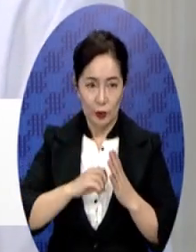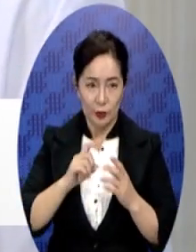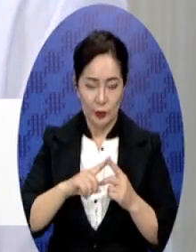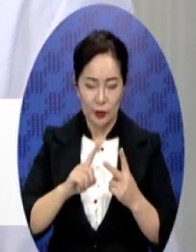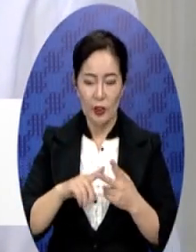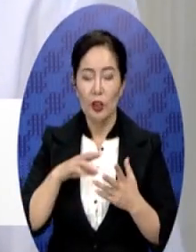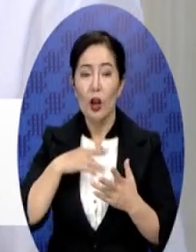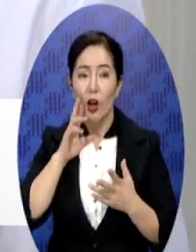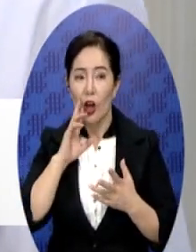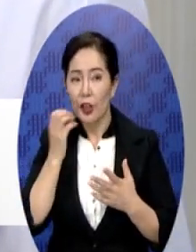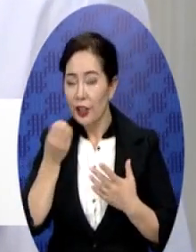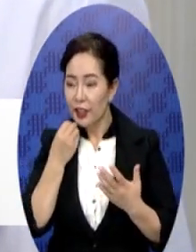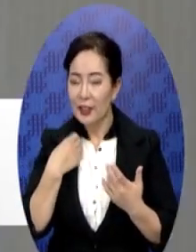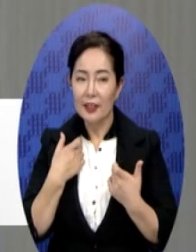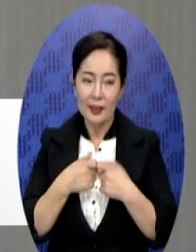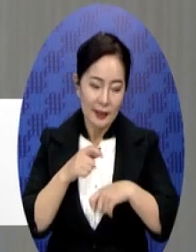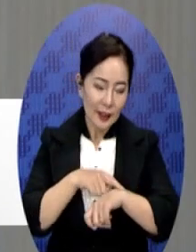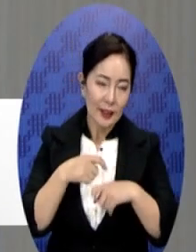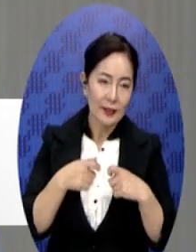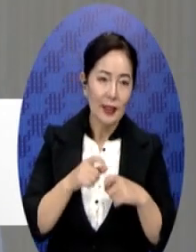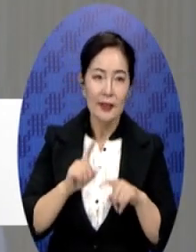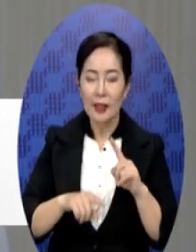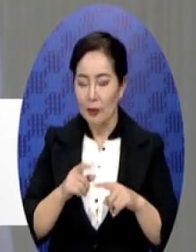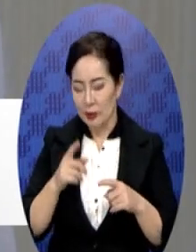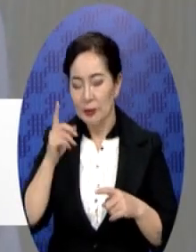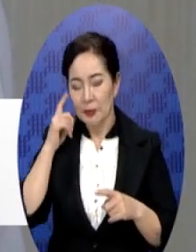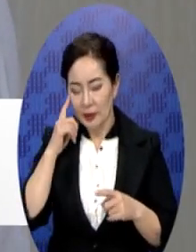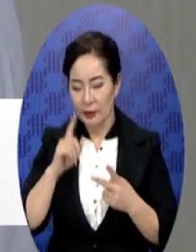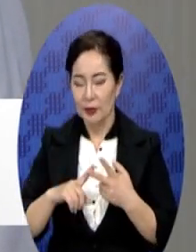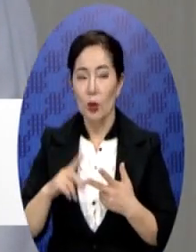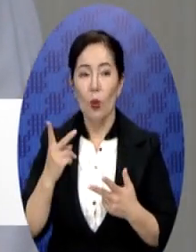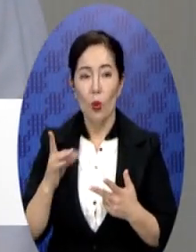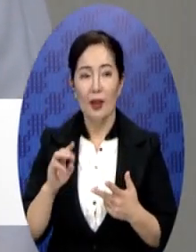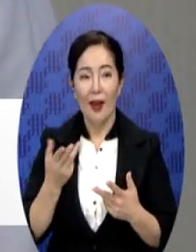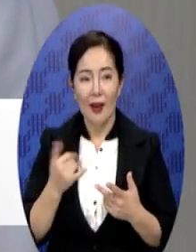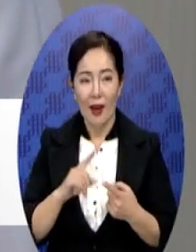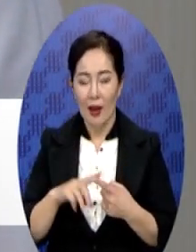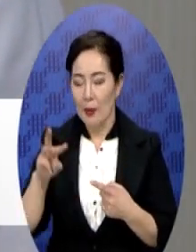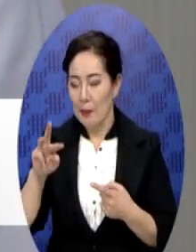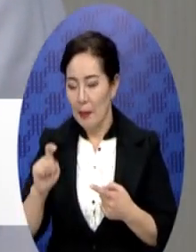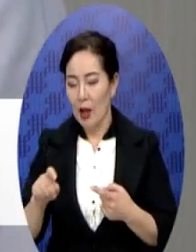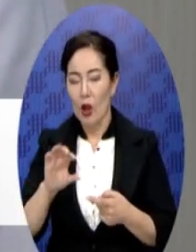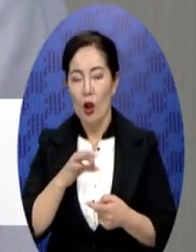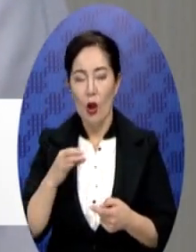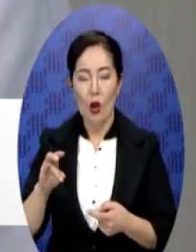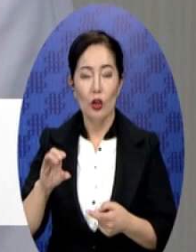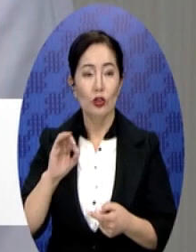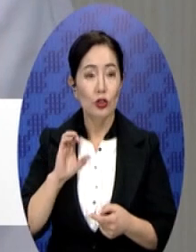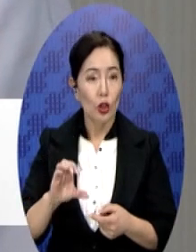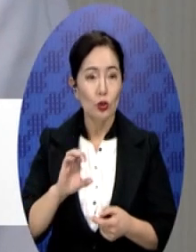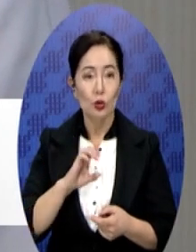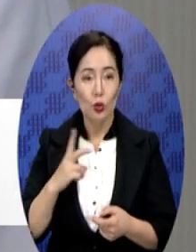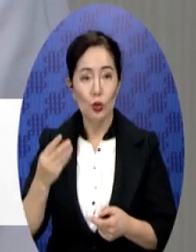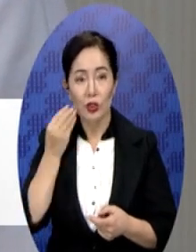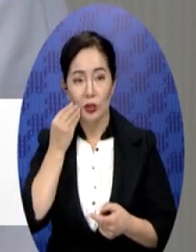байдлыгаа бас мэдэх хэрэгтэй. Бүр тарианы бүлэг, махны бүлэг, өөхтос, сүү, жимс, хүнсний ногоо